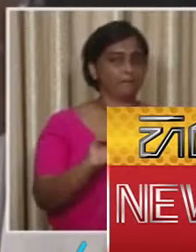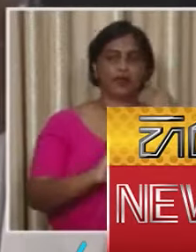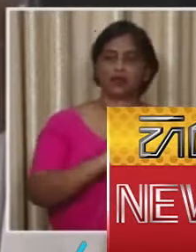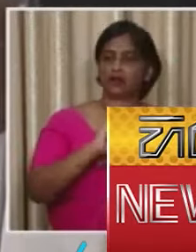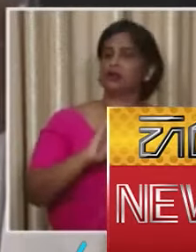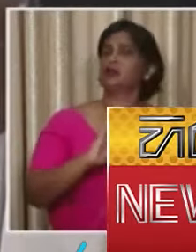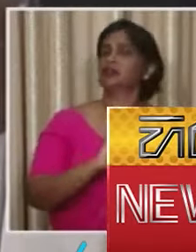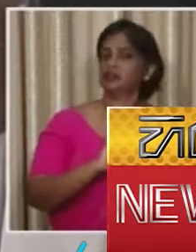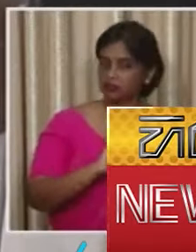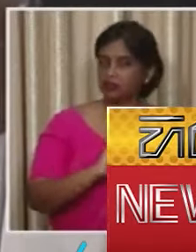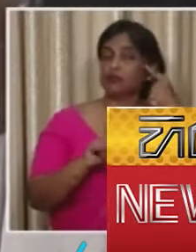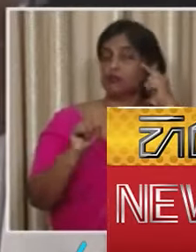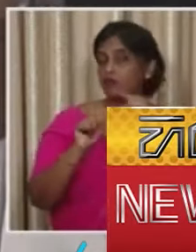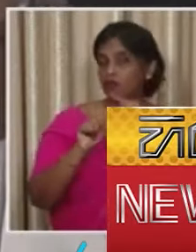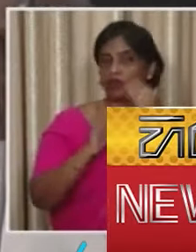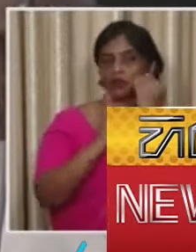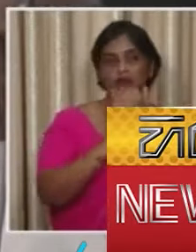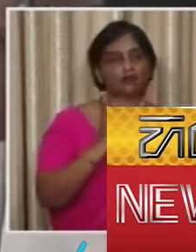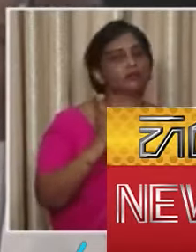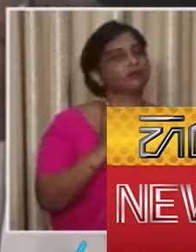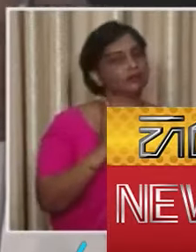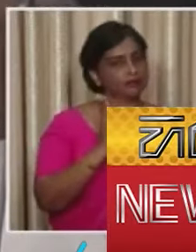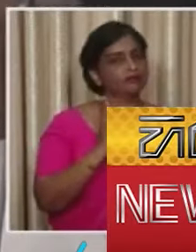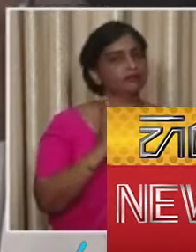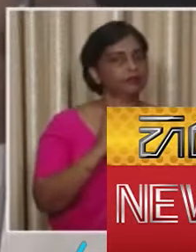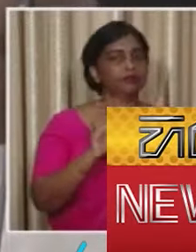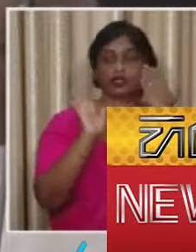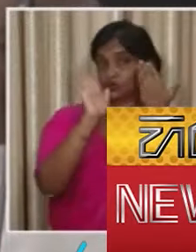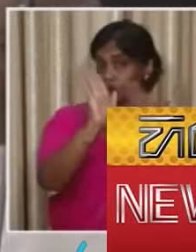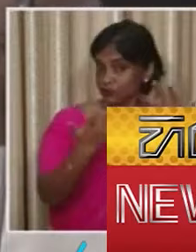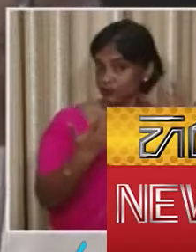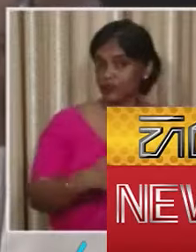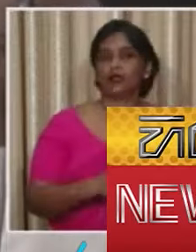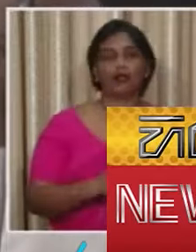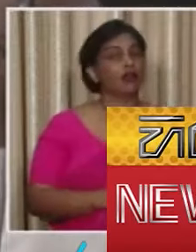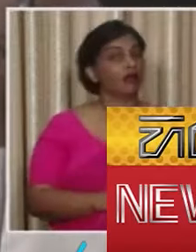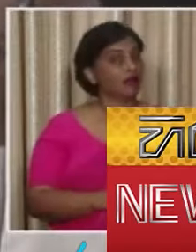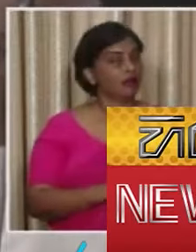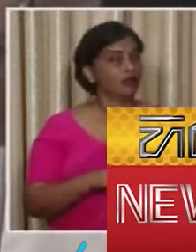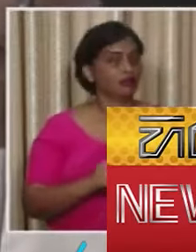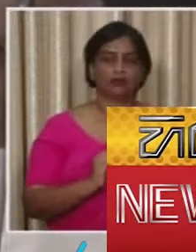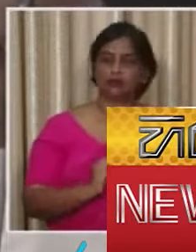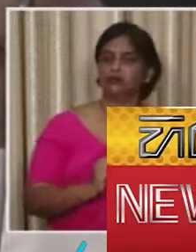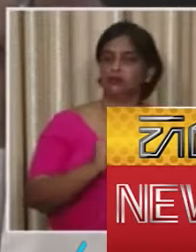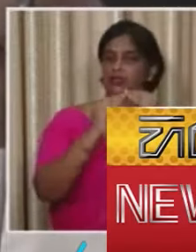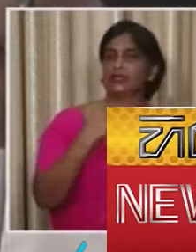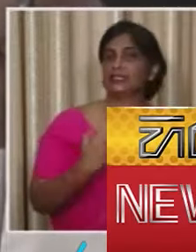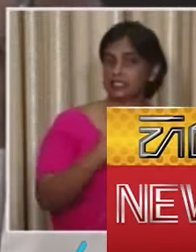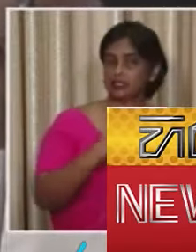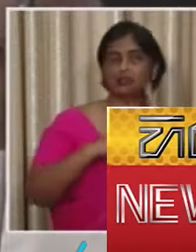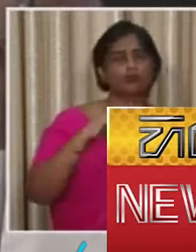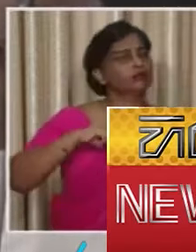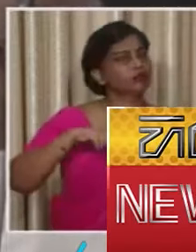මහත් ජාතියටම ඒ පිළිබඳ කරුණු පෙන්වා දුන්නා. ආර්ථිකයල ගොඩනැංවීමේ අභියෝගාත්මක